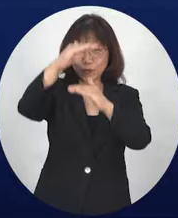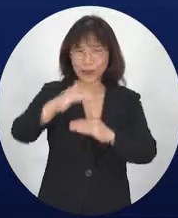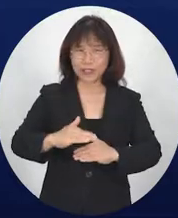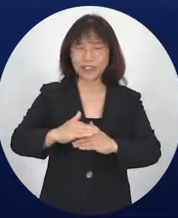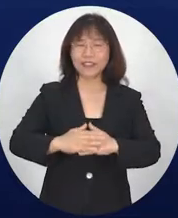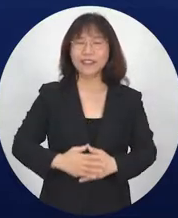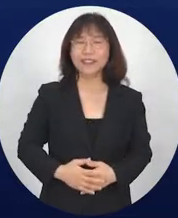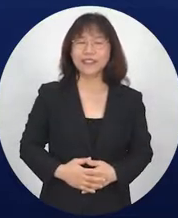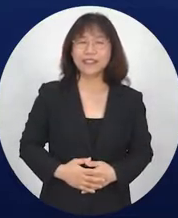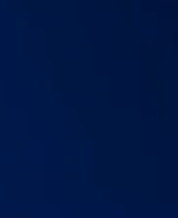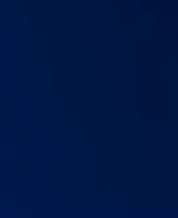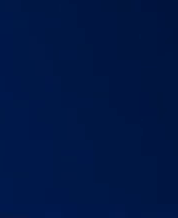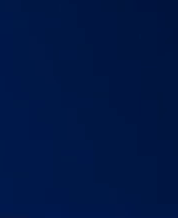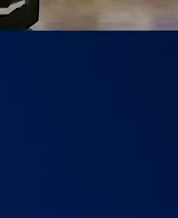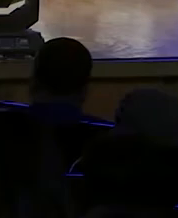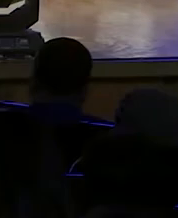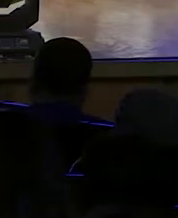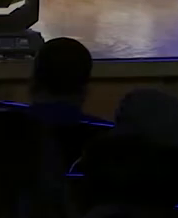주요 소식입니다.